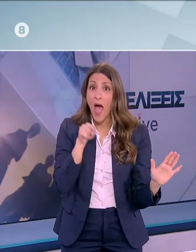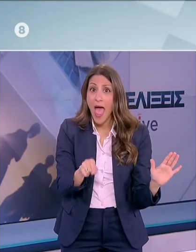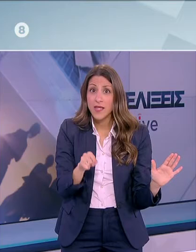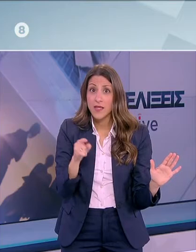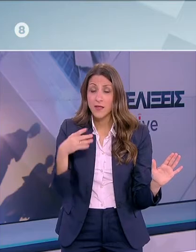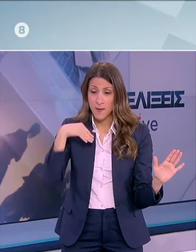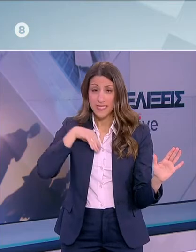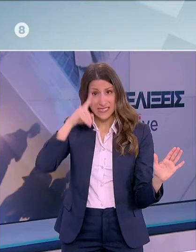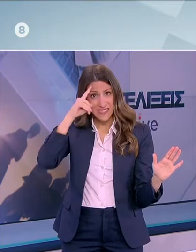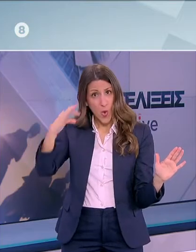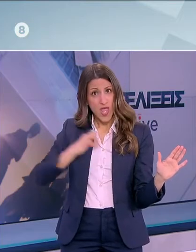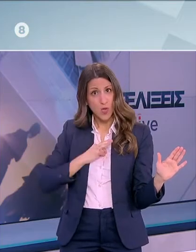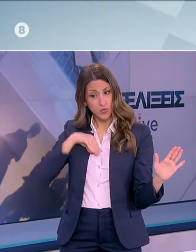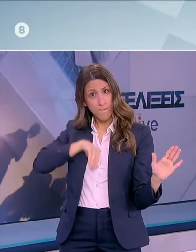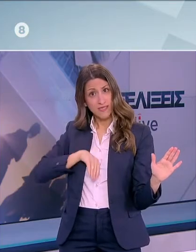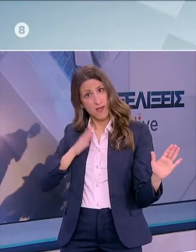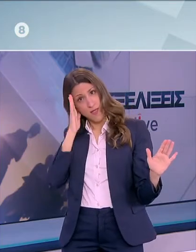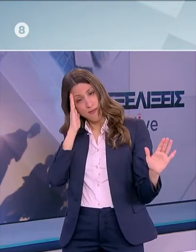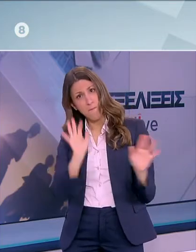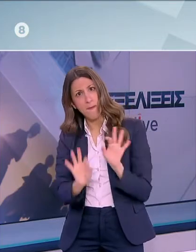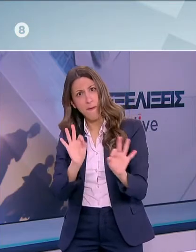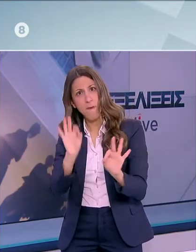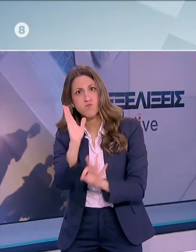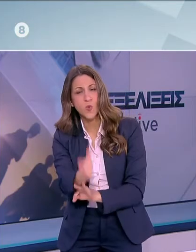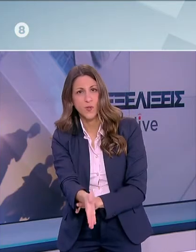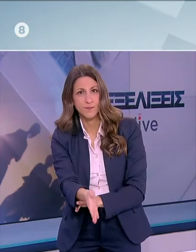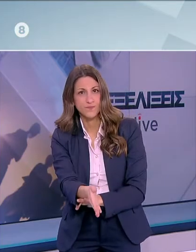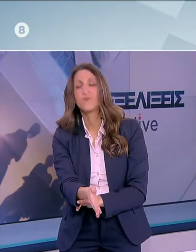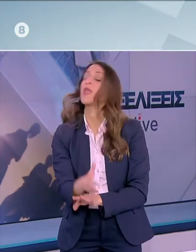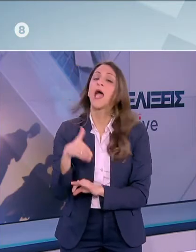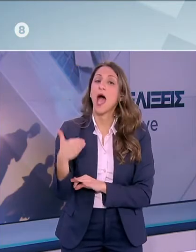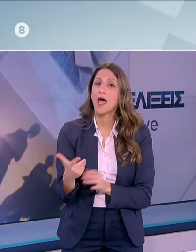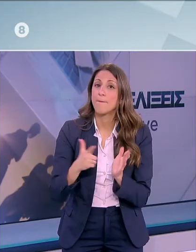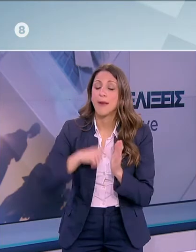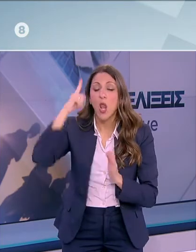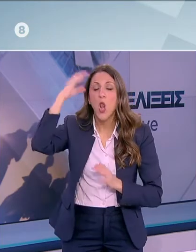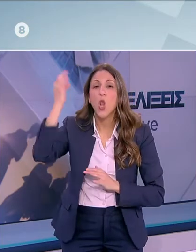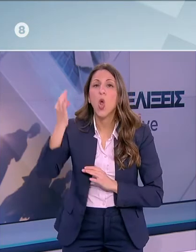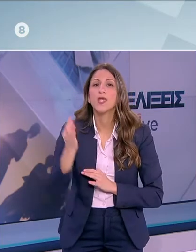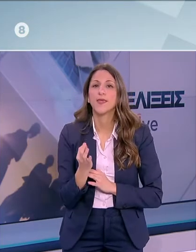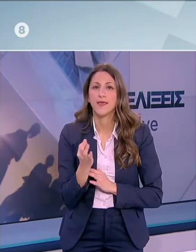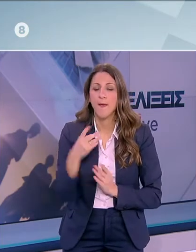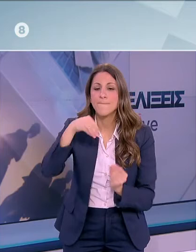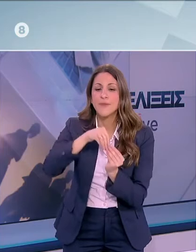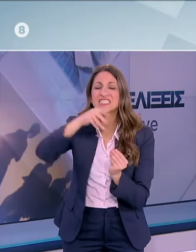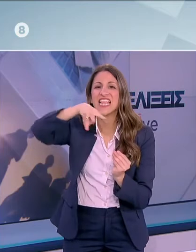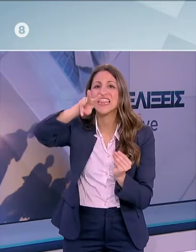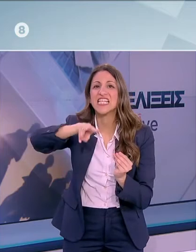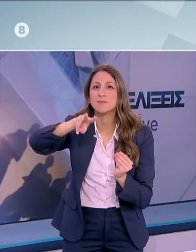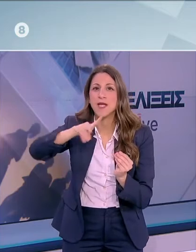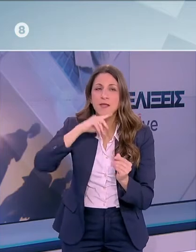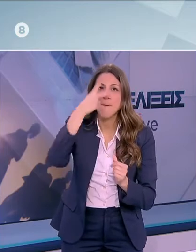νέας έξαρσης και νέας διασποράς της νόσου. Το τριήμερο του Πάσχα σκεφτόμαστε λογικά, με τη σκέψη μας σε όσους κινδυνεύουν